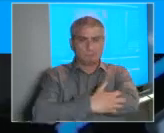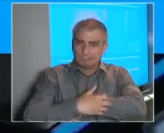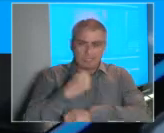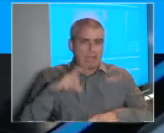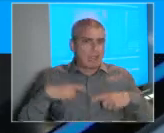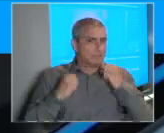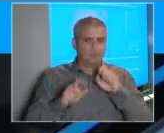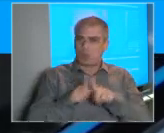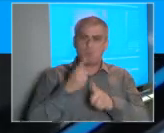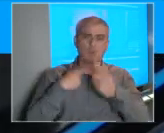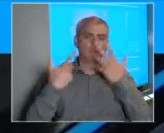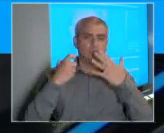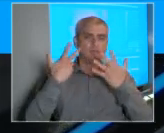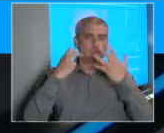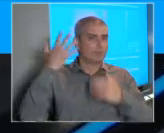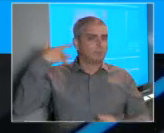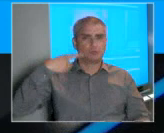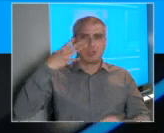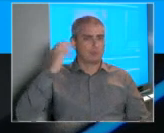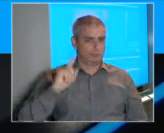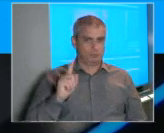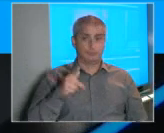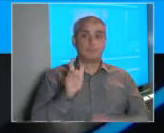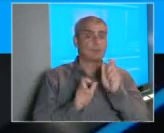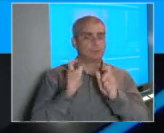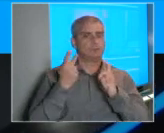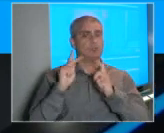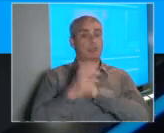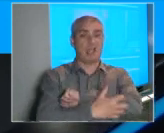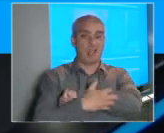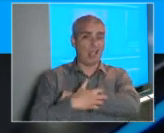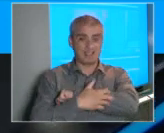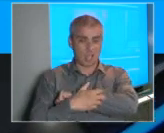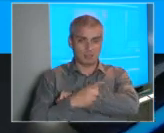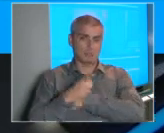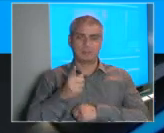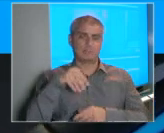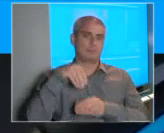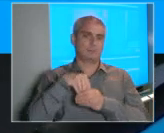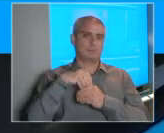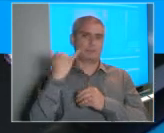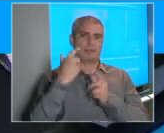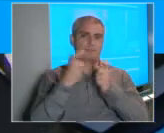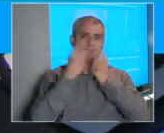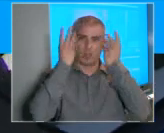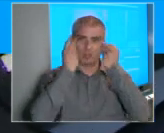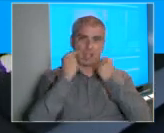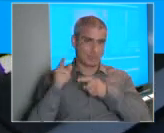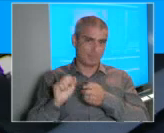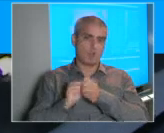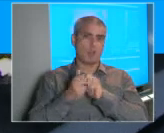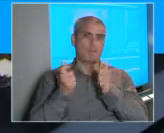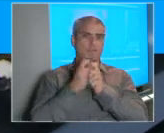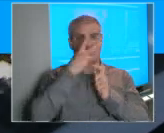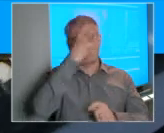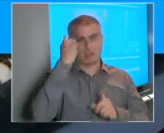זה לא שנות ה-70 וה-60 וה-50, האוכלוסיות היותר עניות זה בדרך כלל מצביעות למפלגות חרדיות או